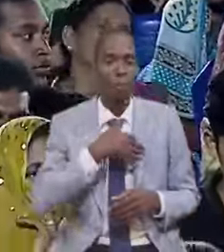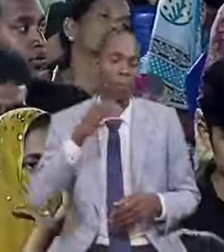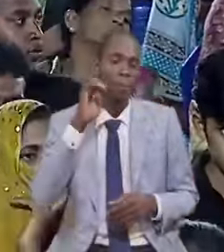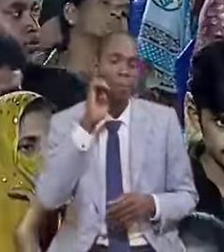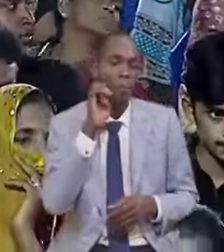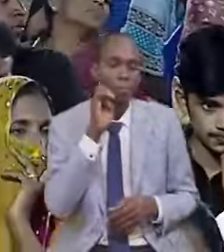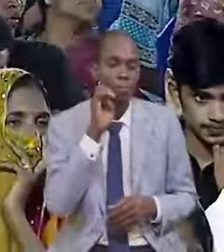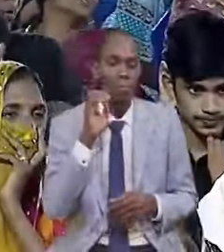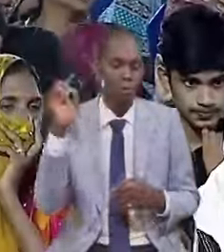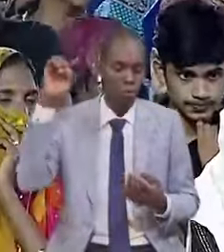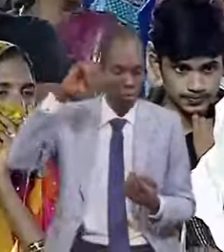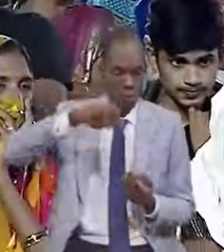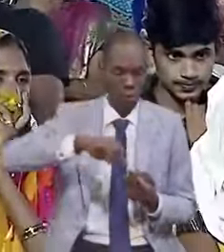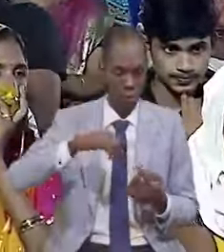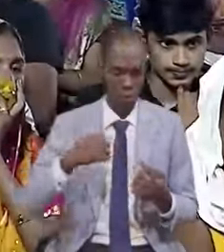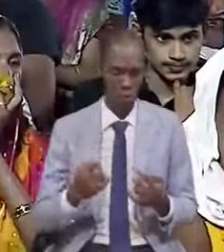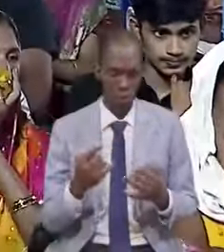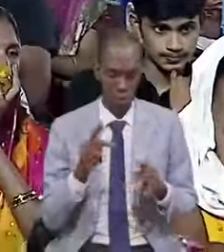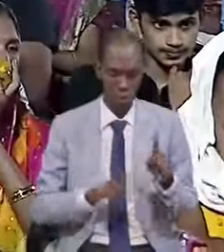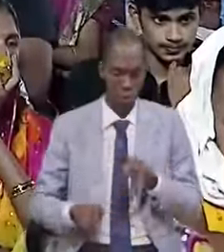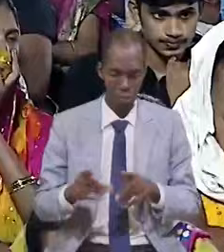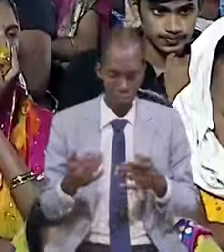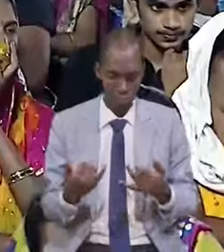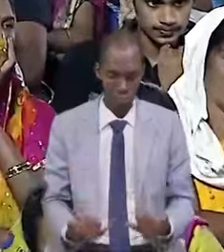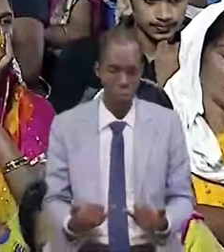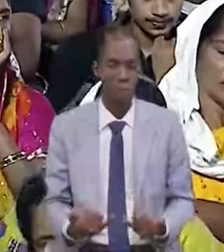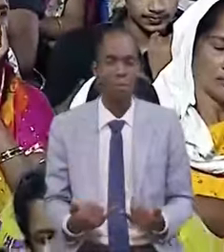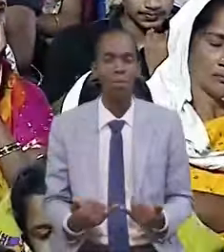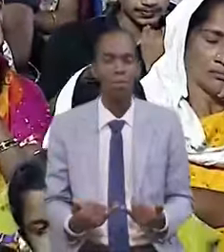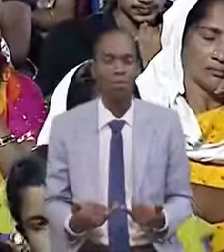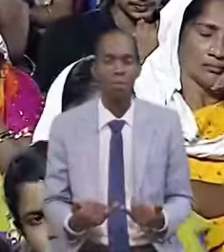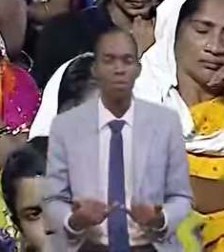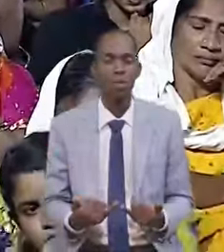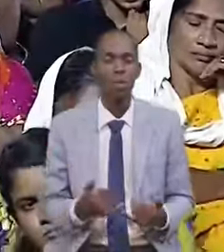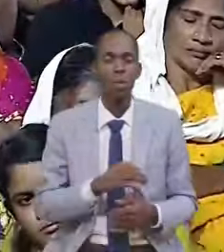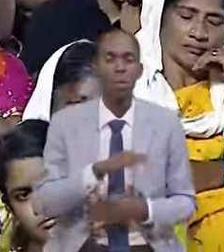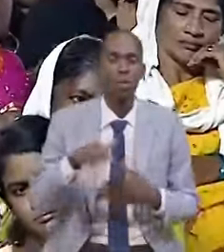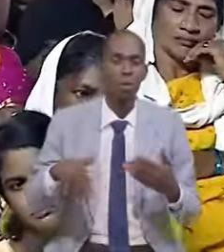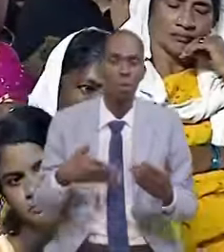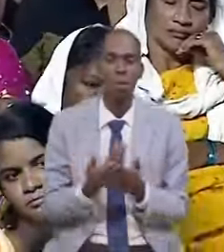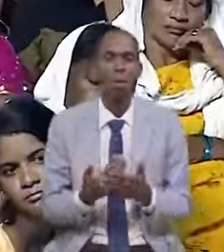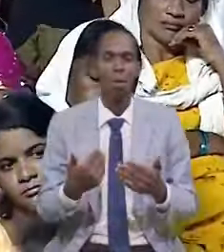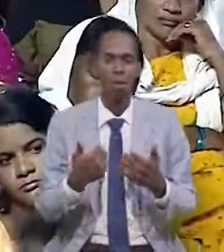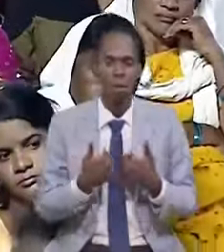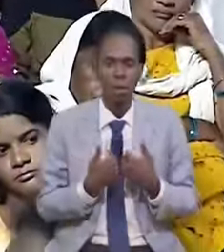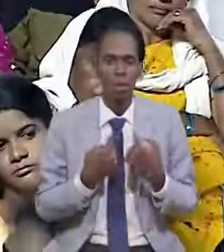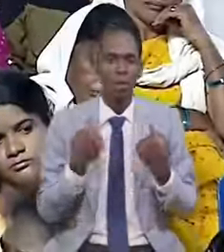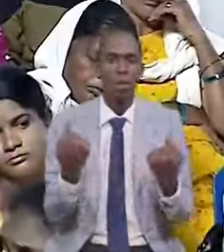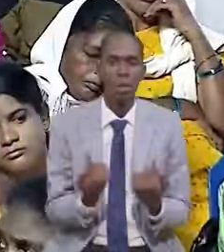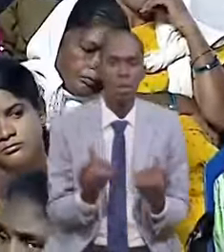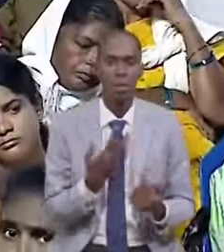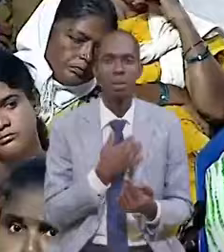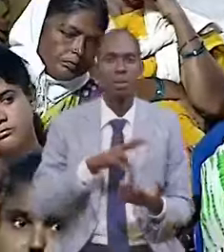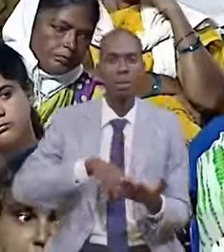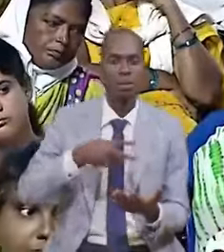ది ప్రెసెంట్ పర్సన్ టుడే, ప్రస్తుత దినాల వరకును, ఆల్ హవ్ సీన్ అండ్ కమ్ షార్ట్ ఆఫ్